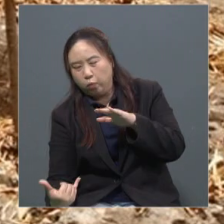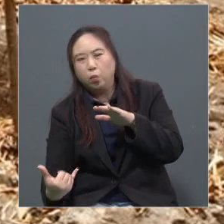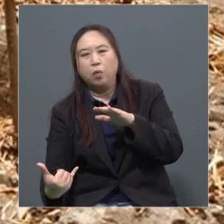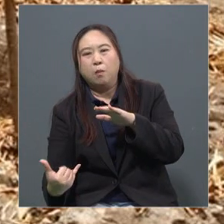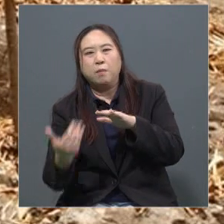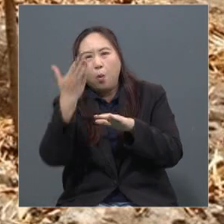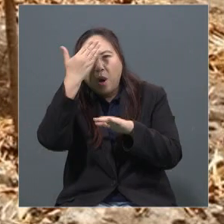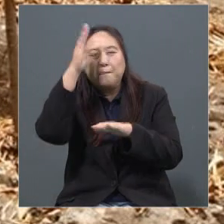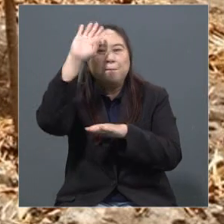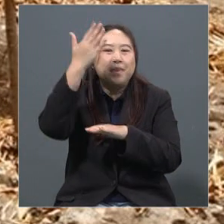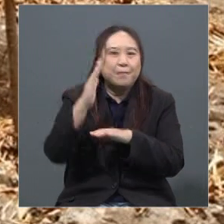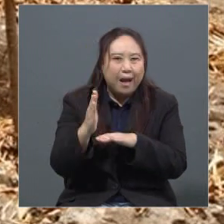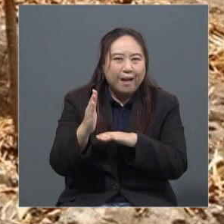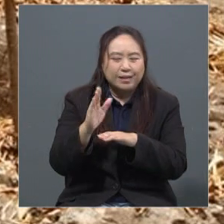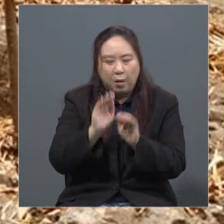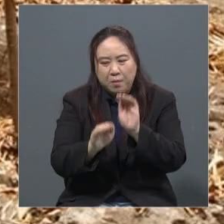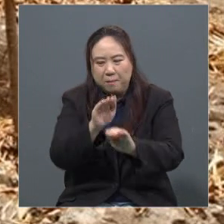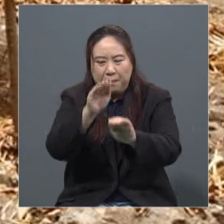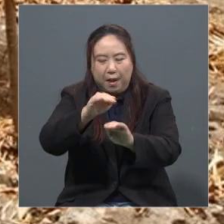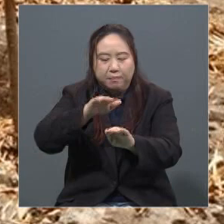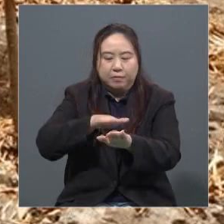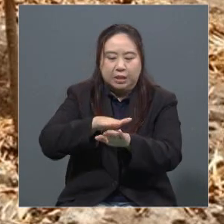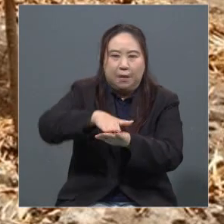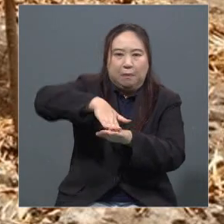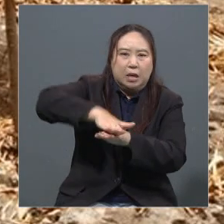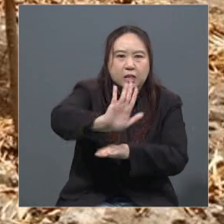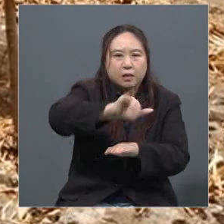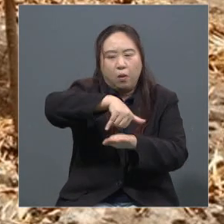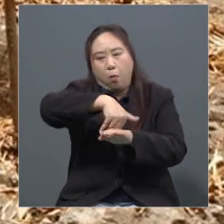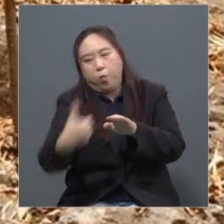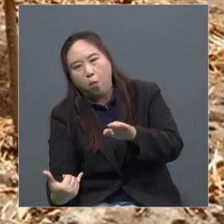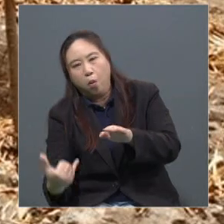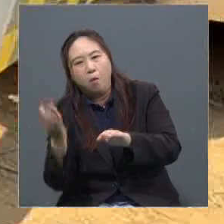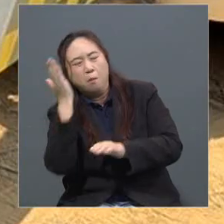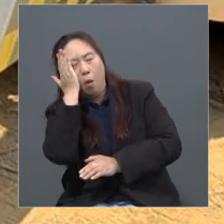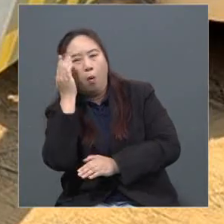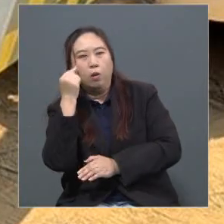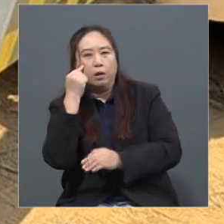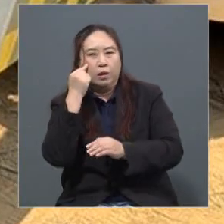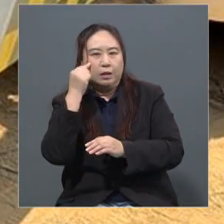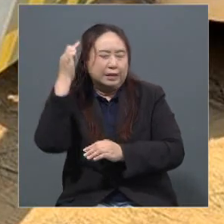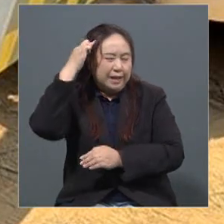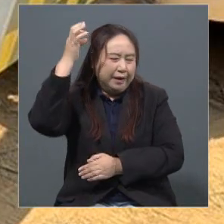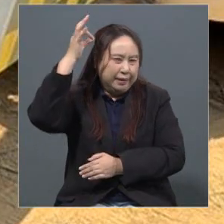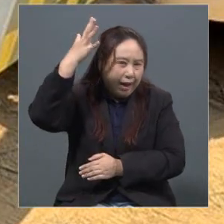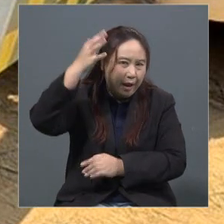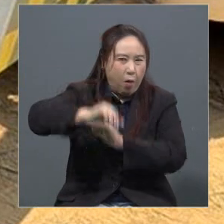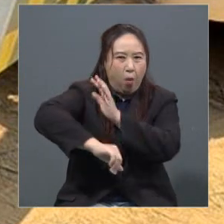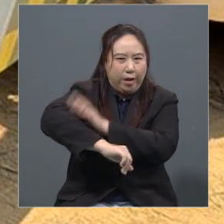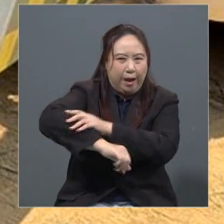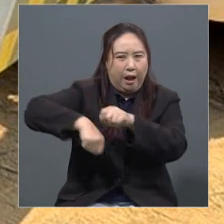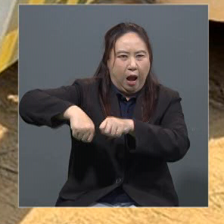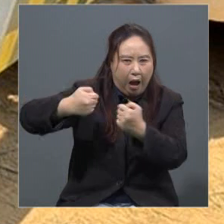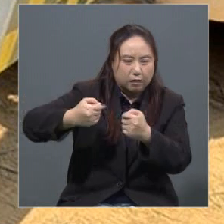ใบไม้เศษกิ่งไม้ทับถมกันมากก็มีอาการฟกช้ำที่ใบหน้าศีรษะแตกแขนขวาหัก